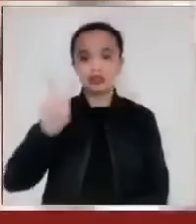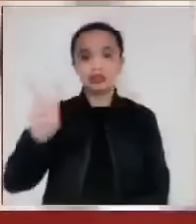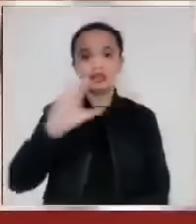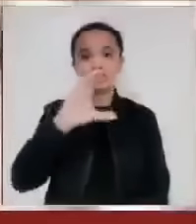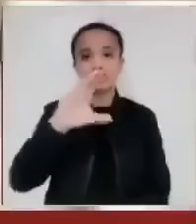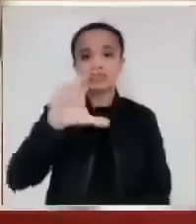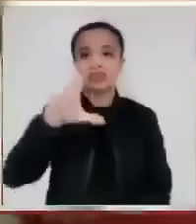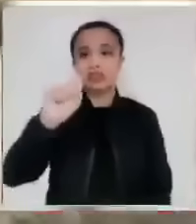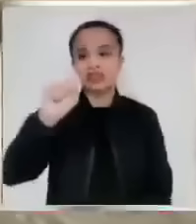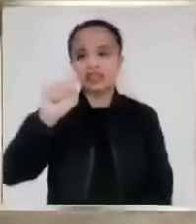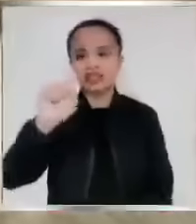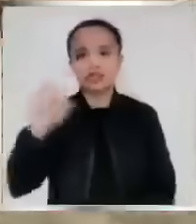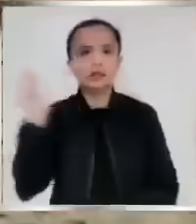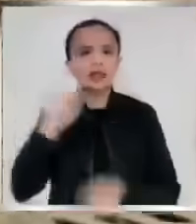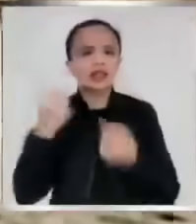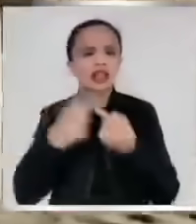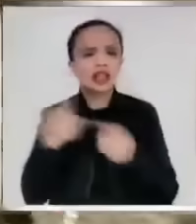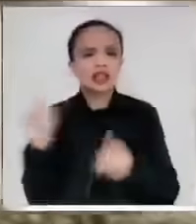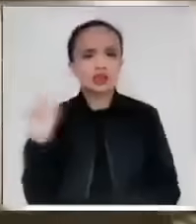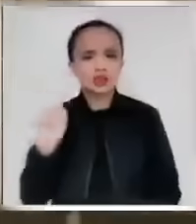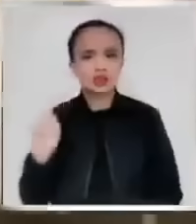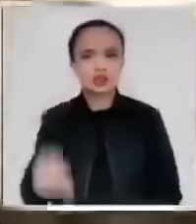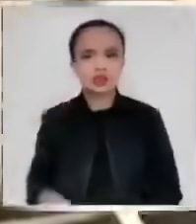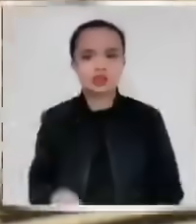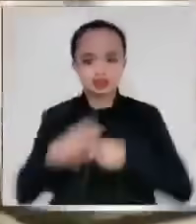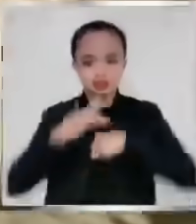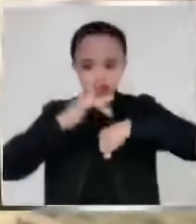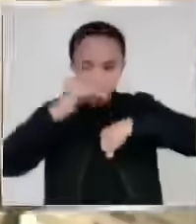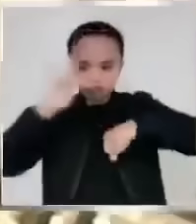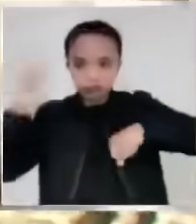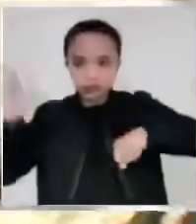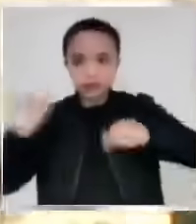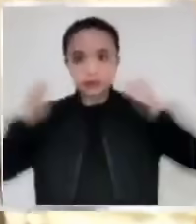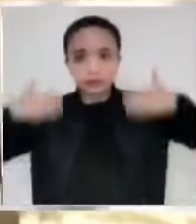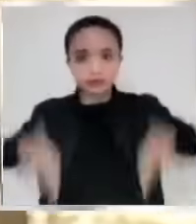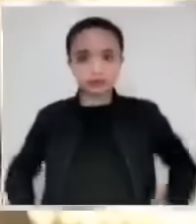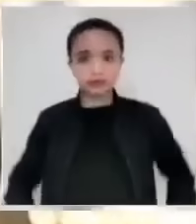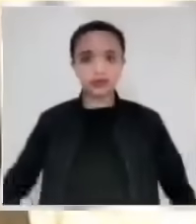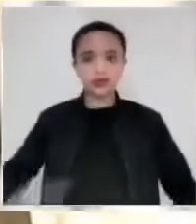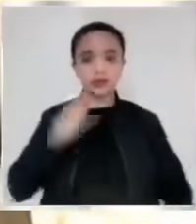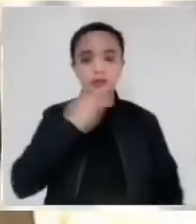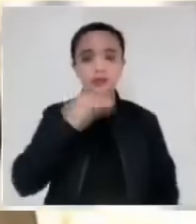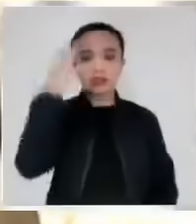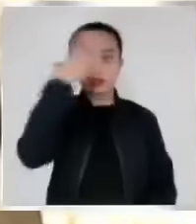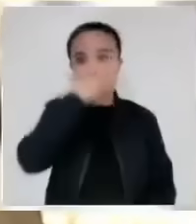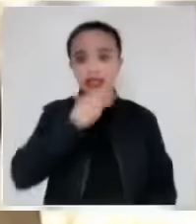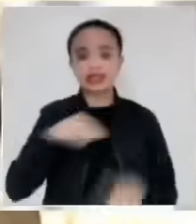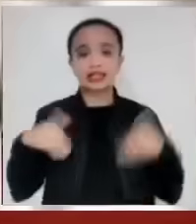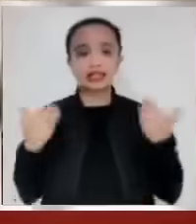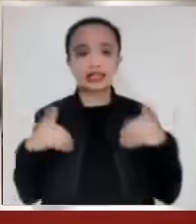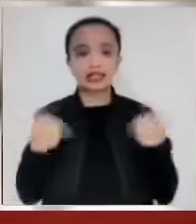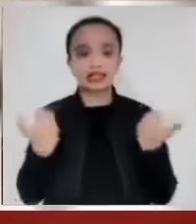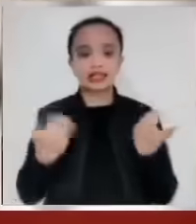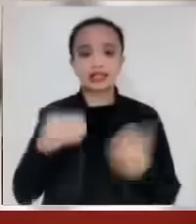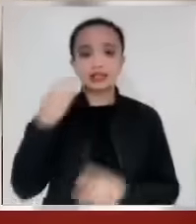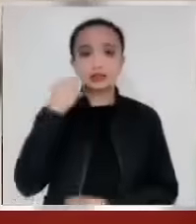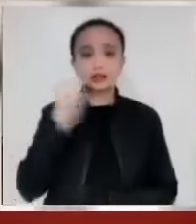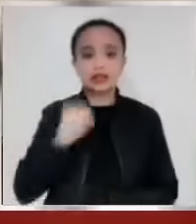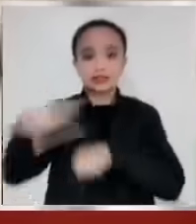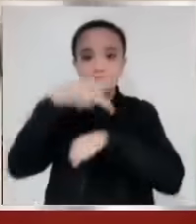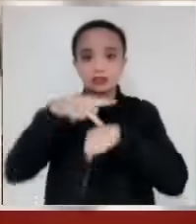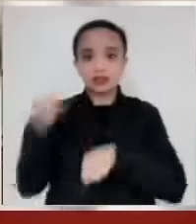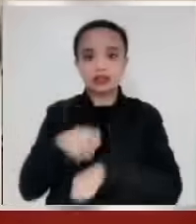Pero ano ito? Sparkly hooded gown din ang suot ni magandang Dilag star and Miss Philippines Tourism Herlene